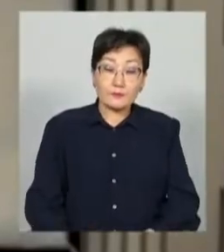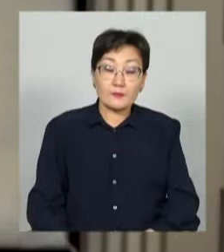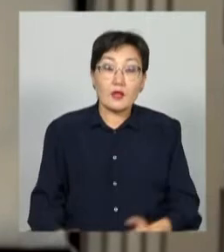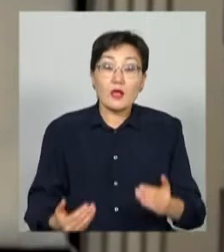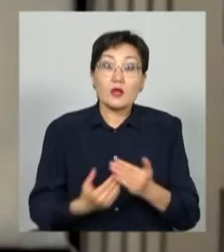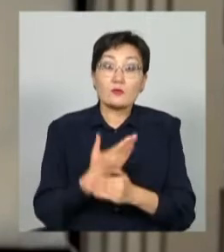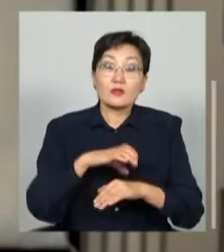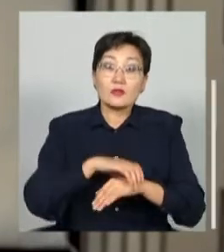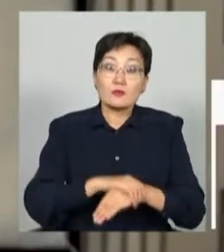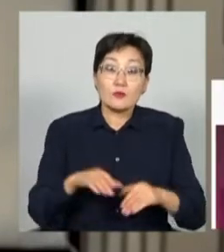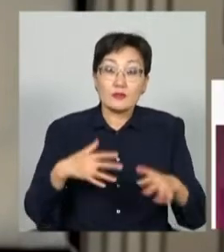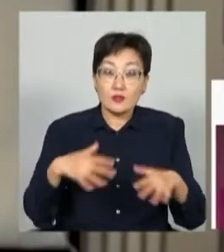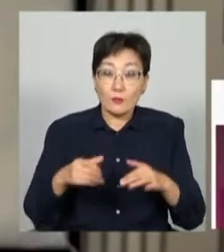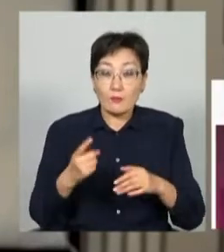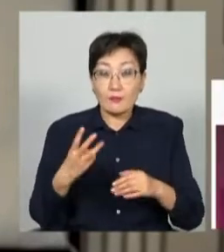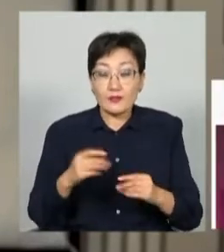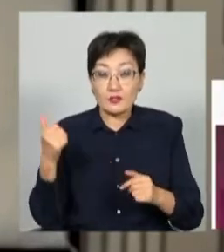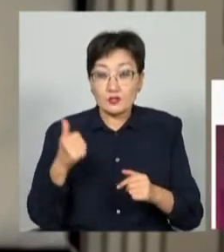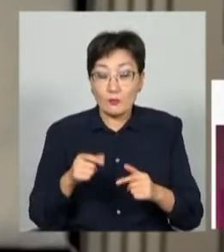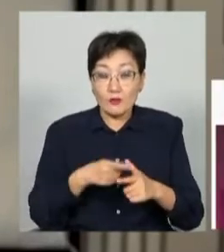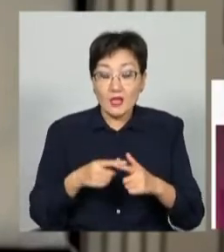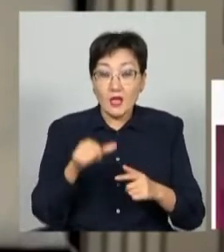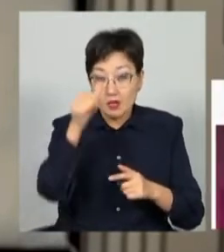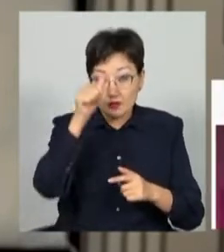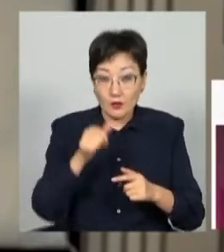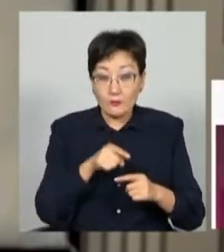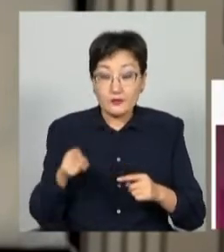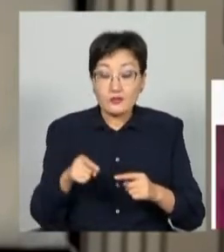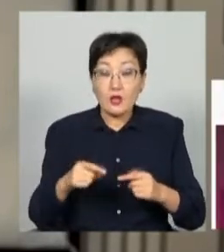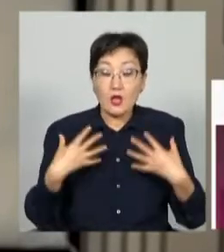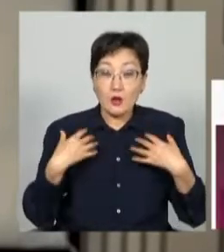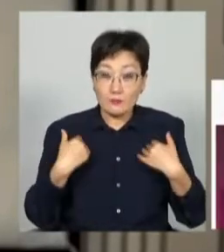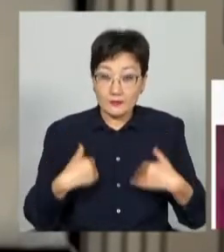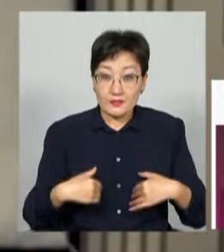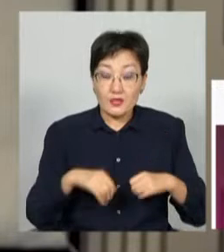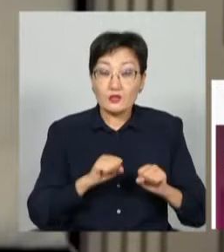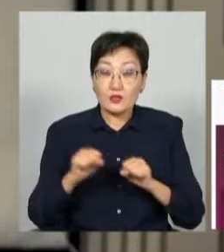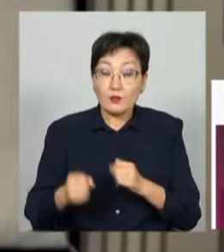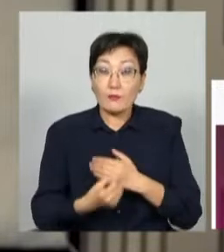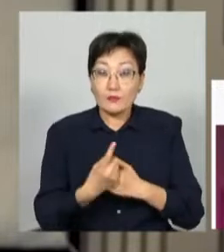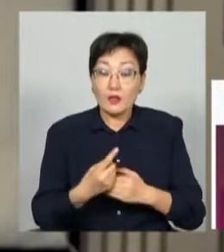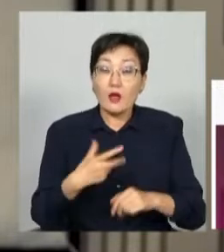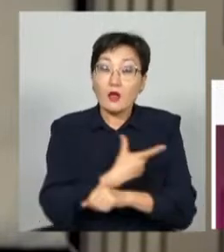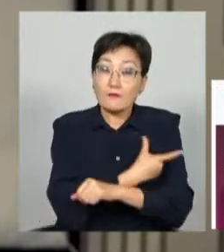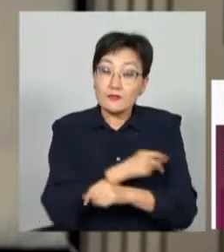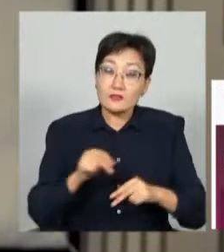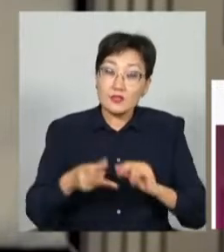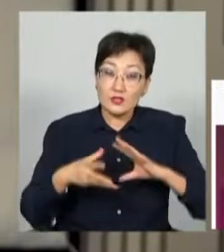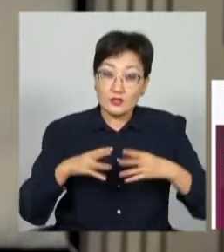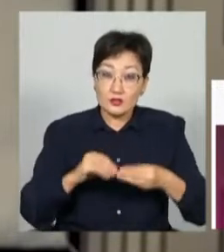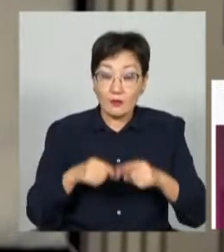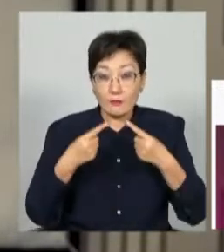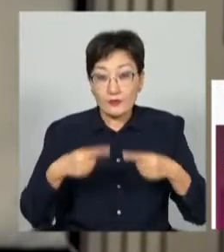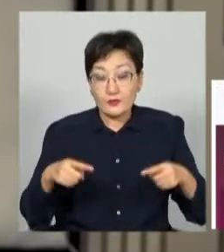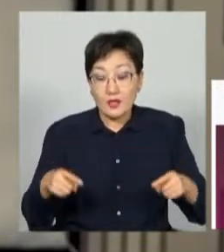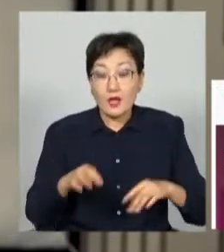Омикрон толқыны бәсеңдегенде бірнеше апта немесе ай ішінде бізде иммунитет пайда болады. Кейбіреулерінде ол вакцинация нәтижесінде,